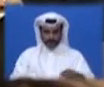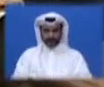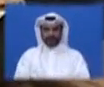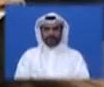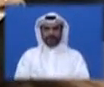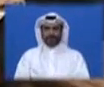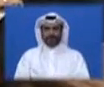دوله الكويت